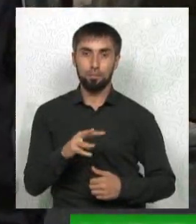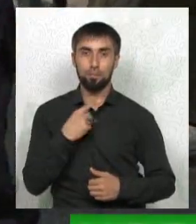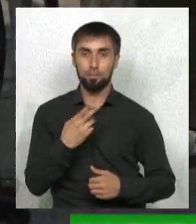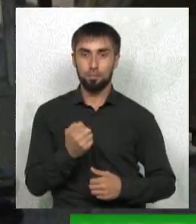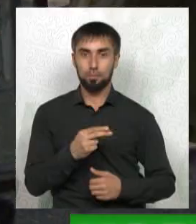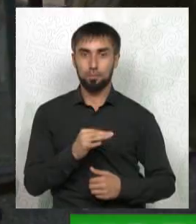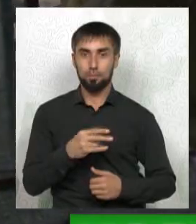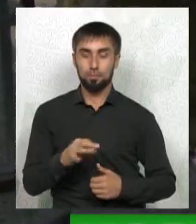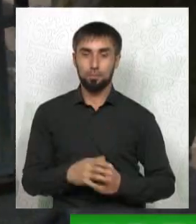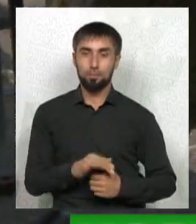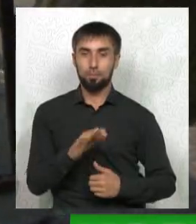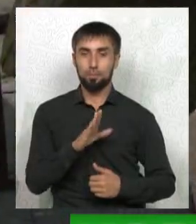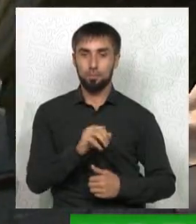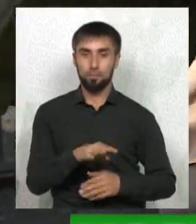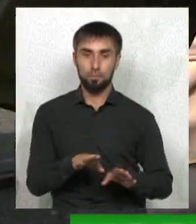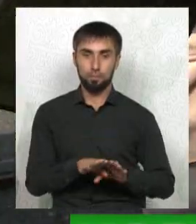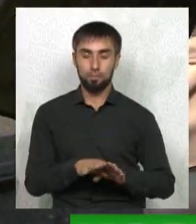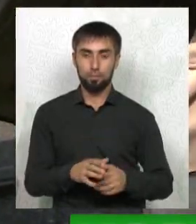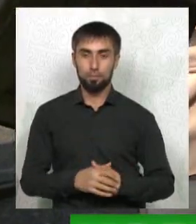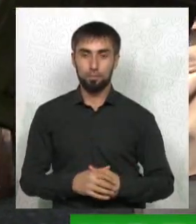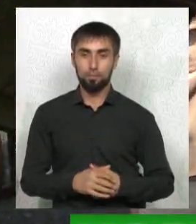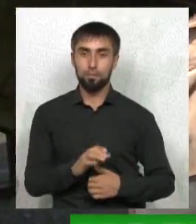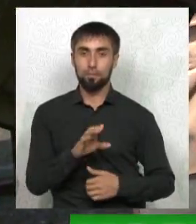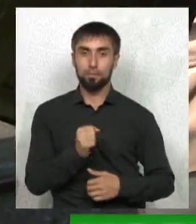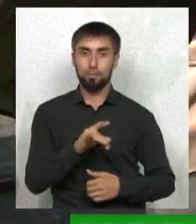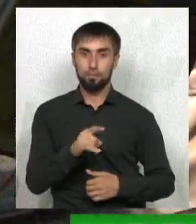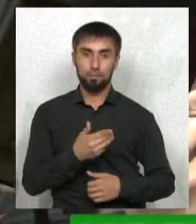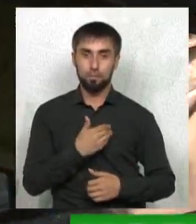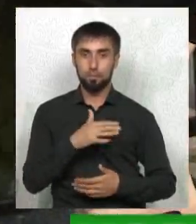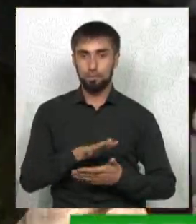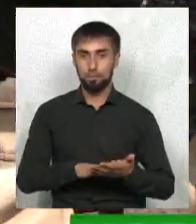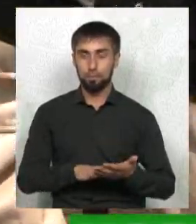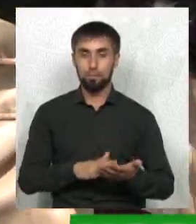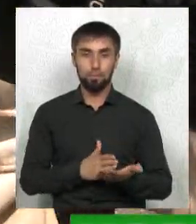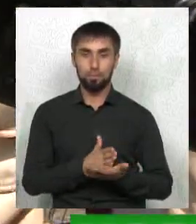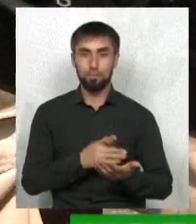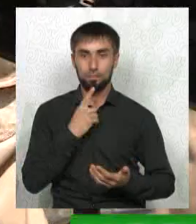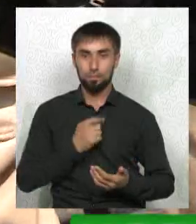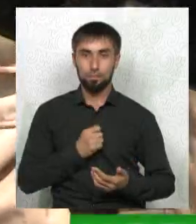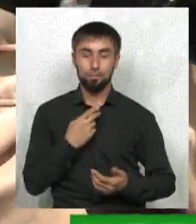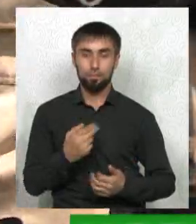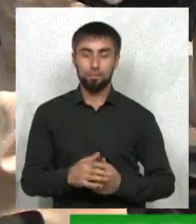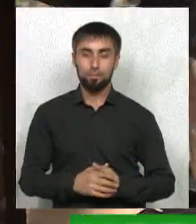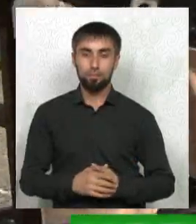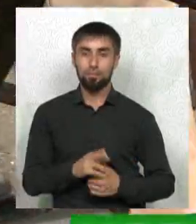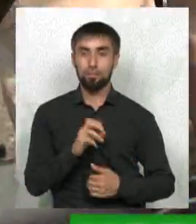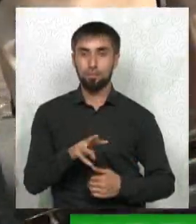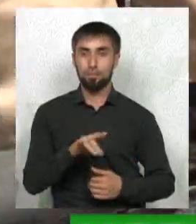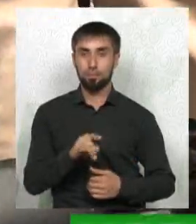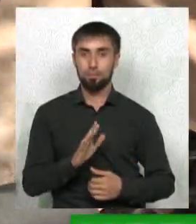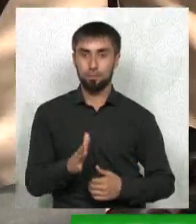Конечно. И вам тоже. А ты хочешь в дальнейшем служить в армии? Да. Кем ты